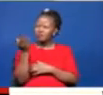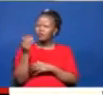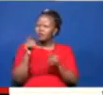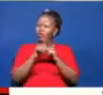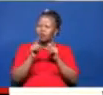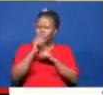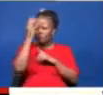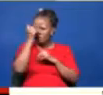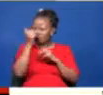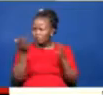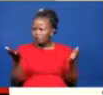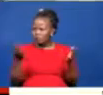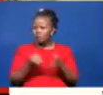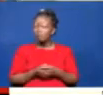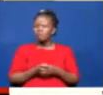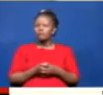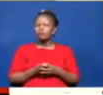yako?